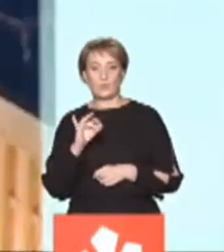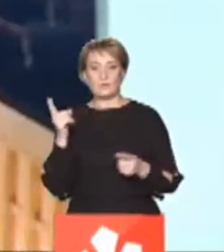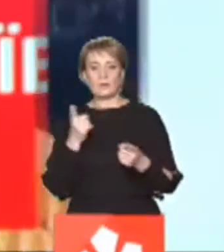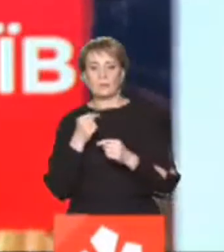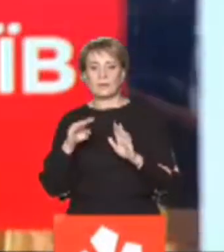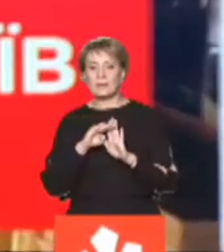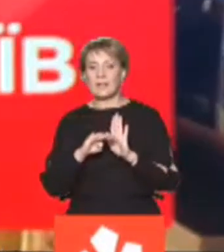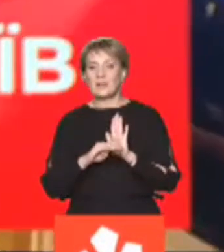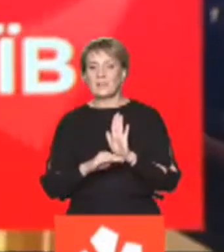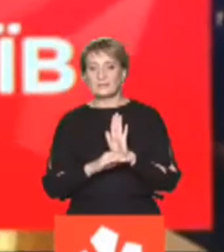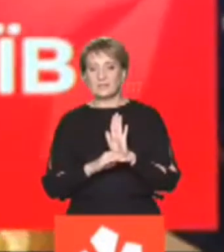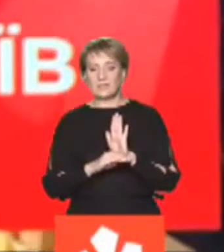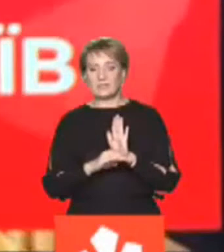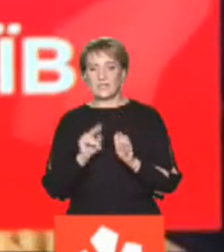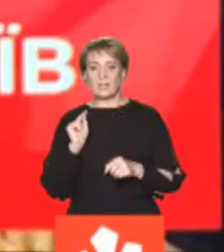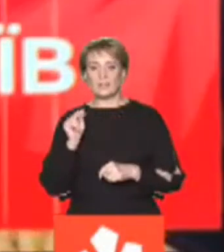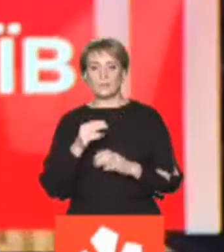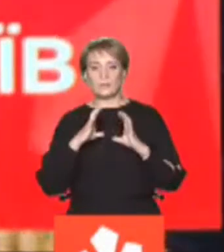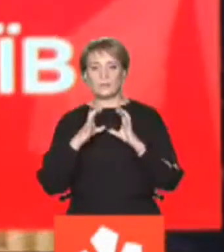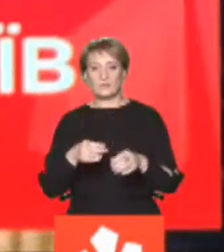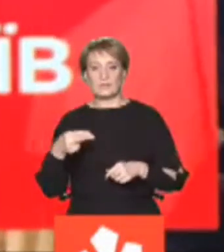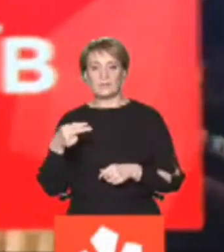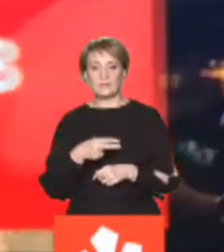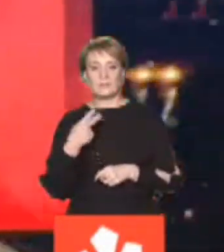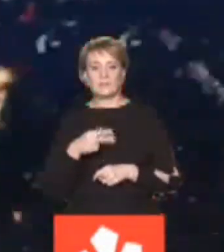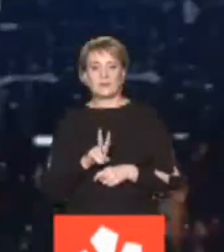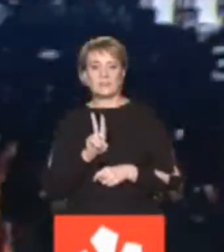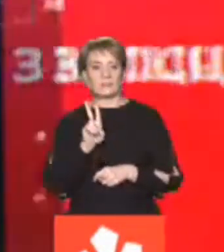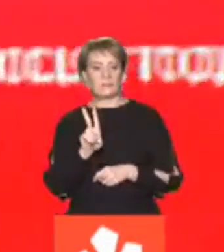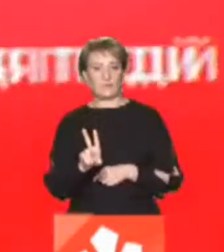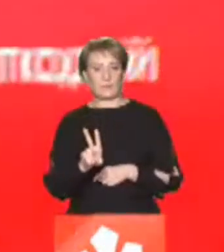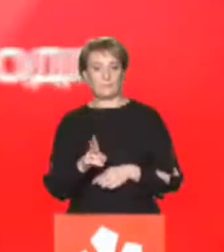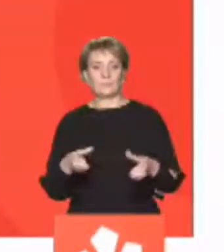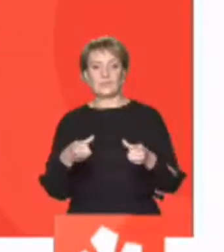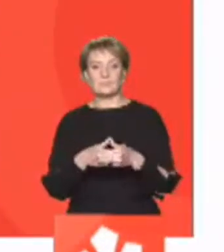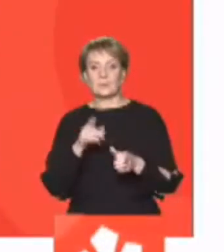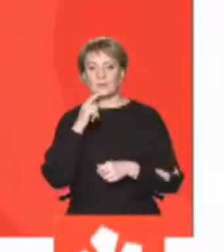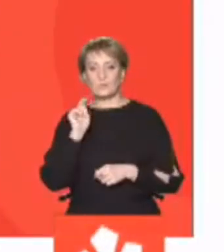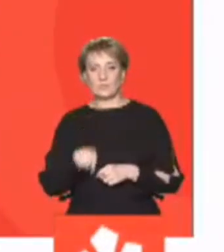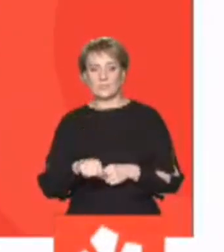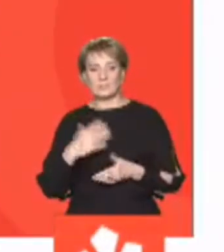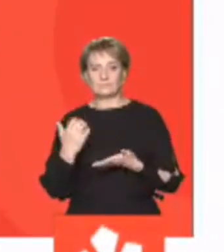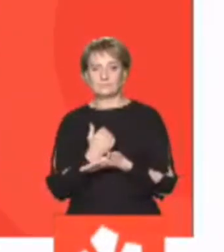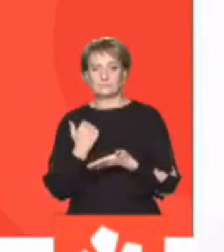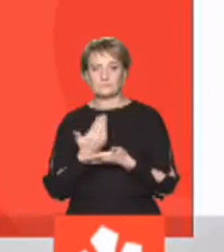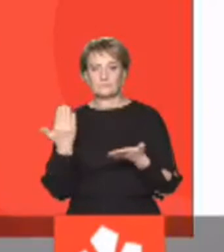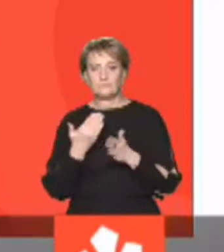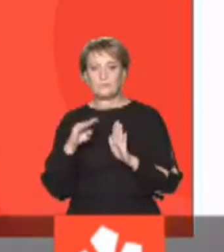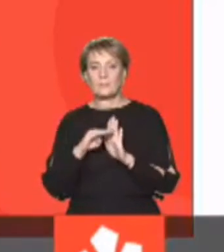календар європейського відбору на чемпіонат світу 2022. Отже, збірна України дізналася, за яким